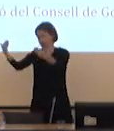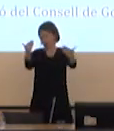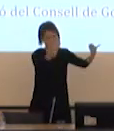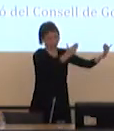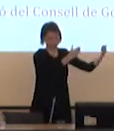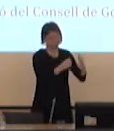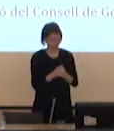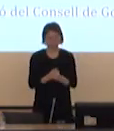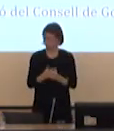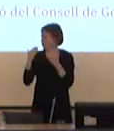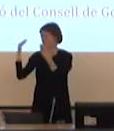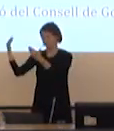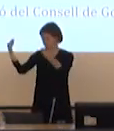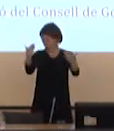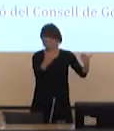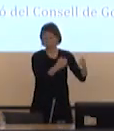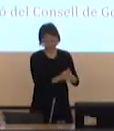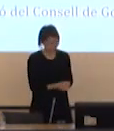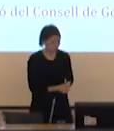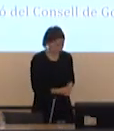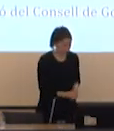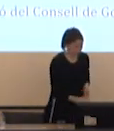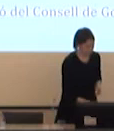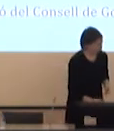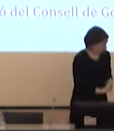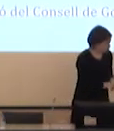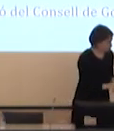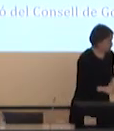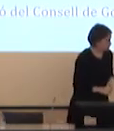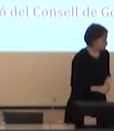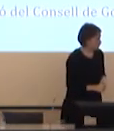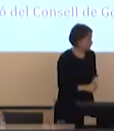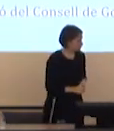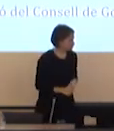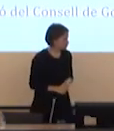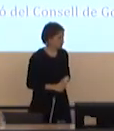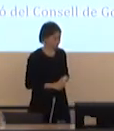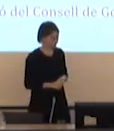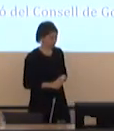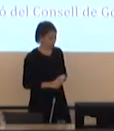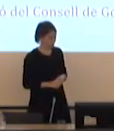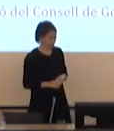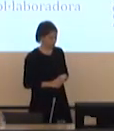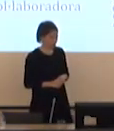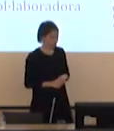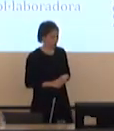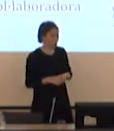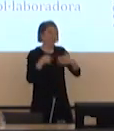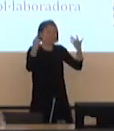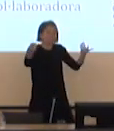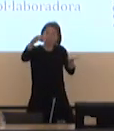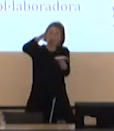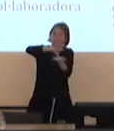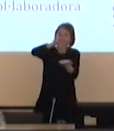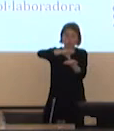poguéssim començar la formació. Llavors, en aquest moment vull donar les gràcies a totes aquestes persones que he esmentat